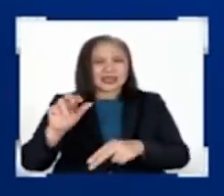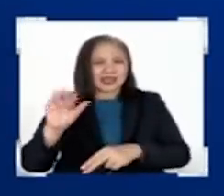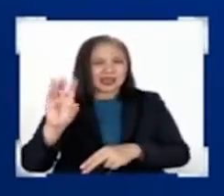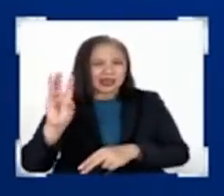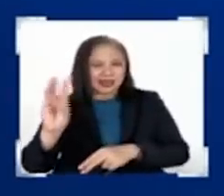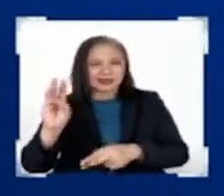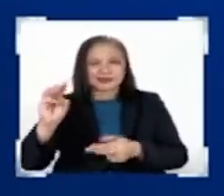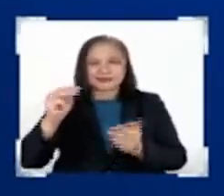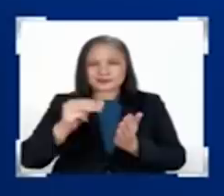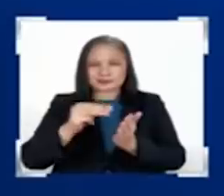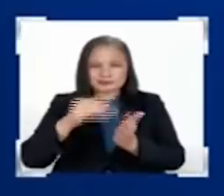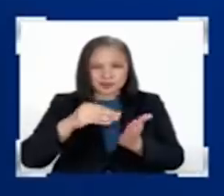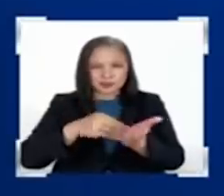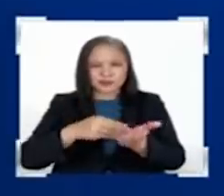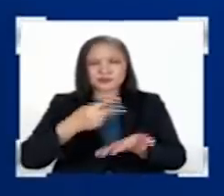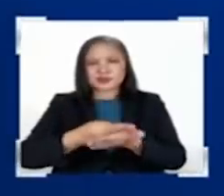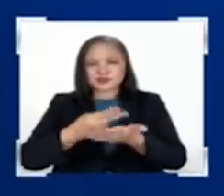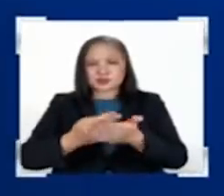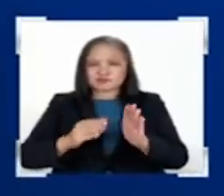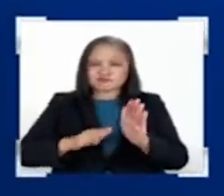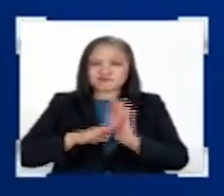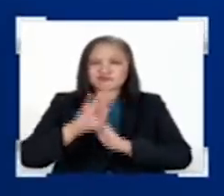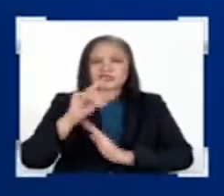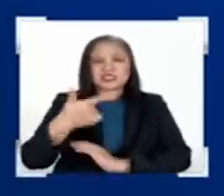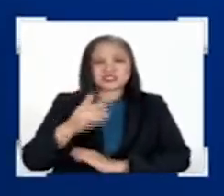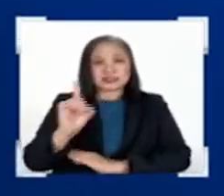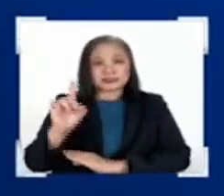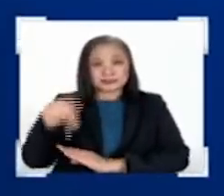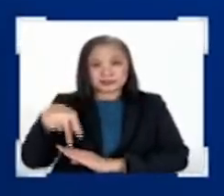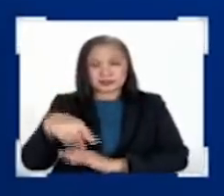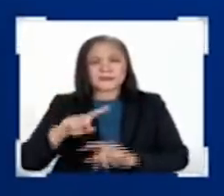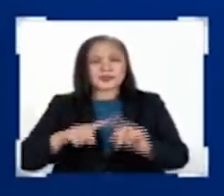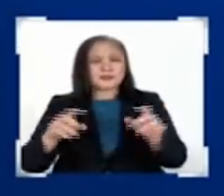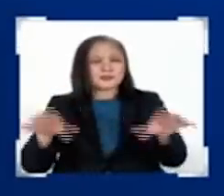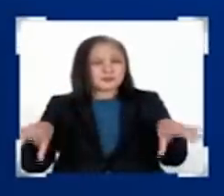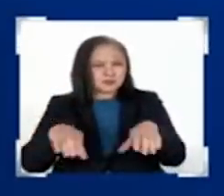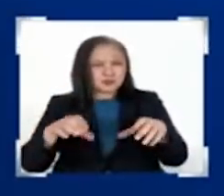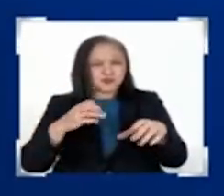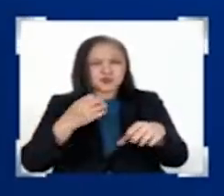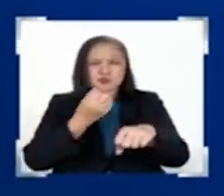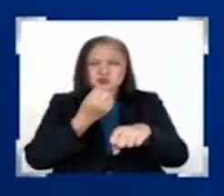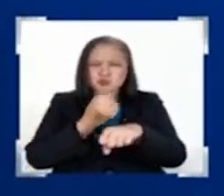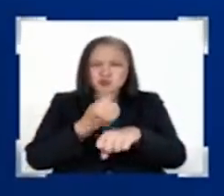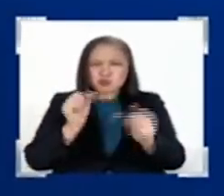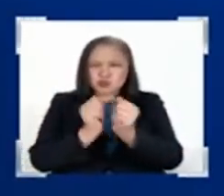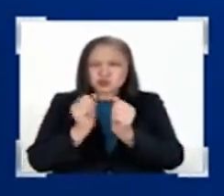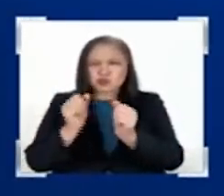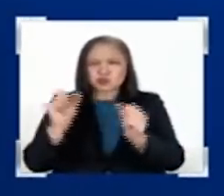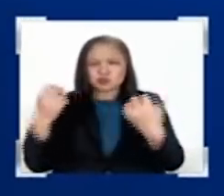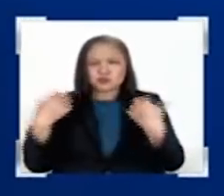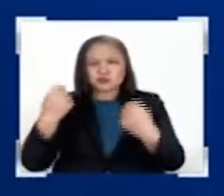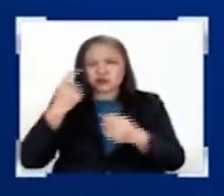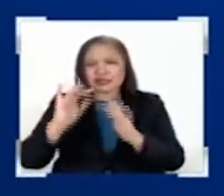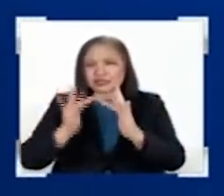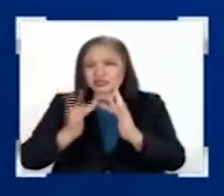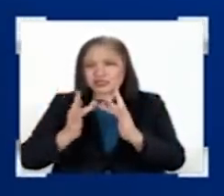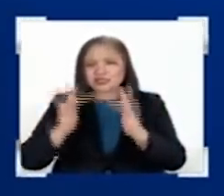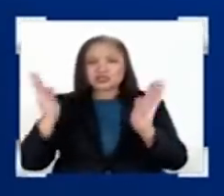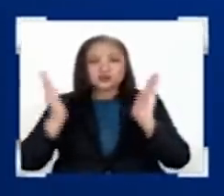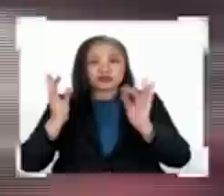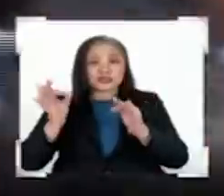domestic product ng bansa. Gayunman, dapat pa rin daw palakasin ang internet services para sa mga industriya at negosyong nais ituloy ang work from home